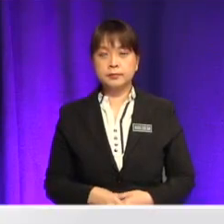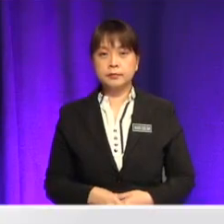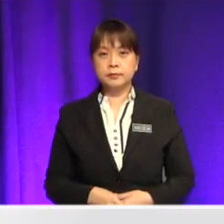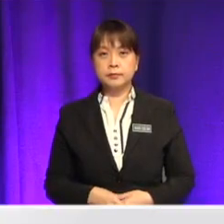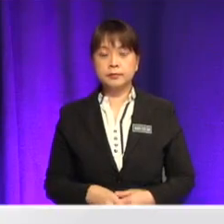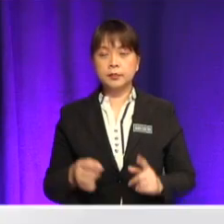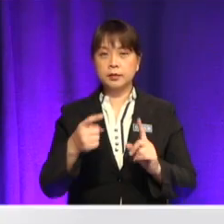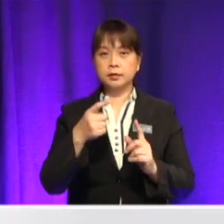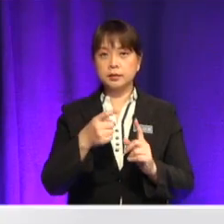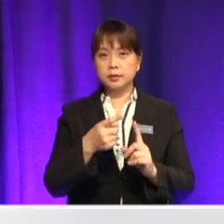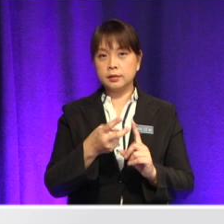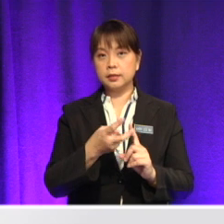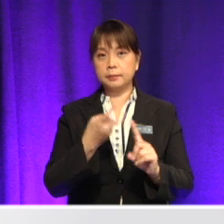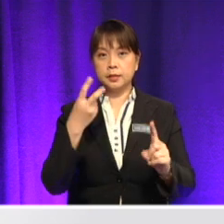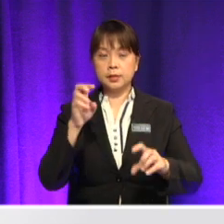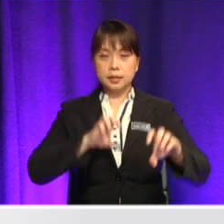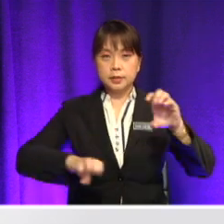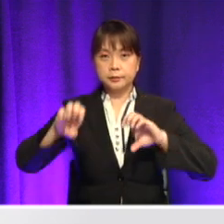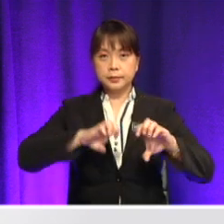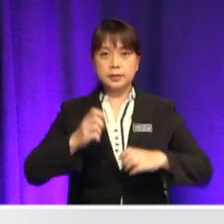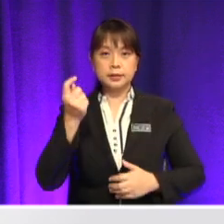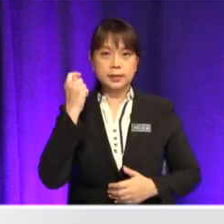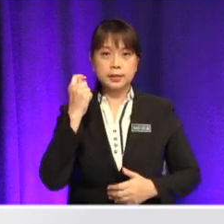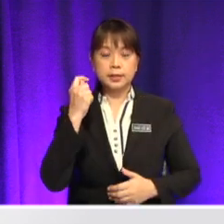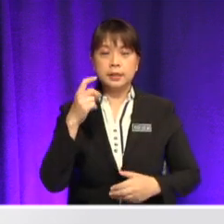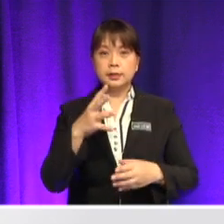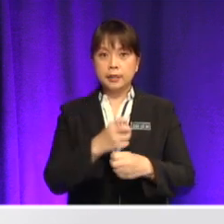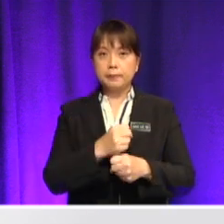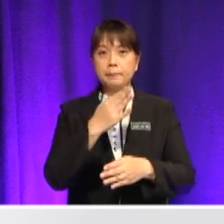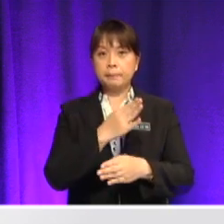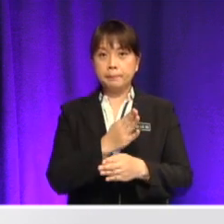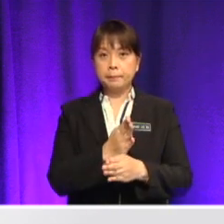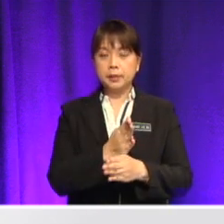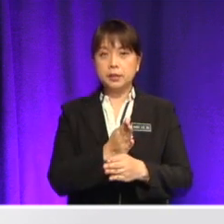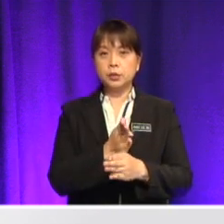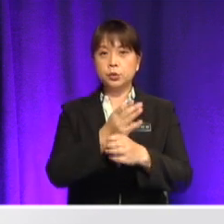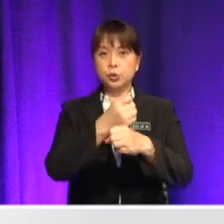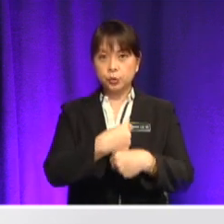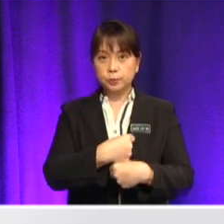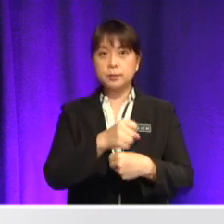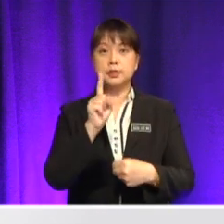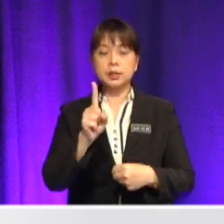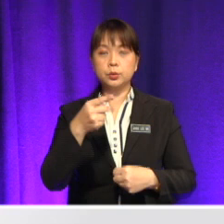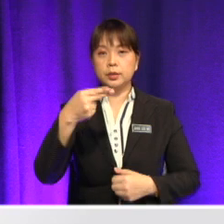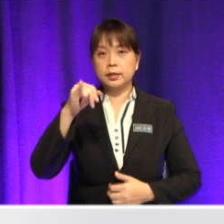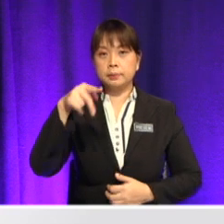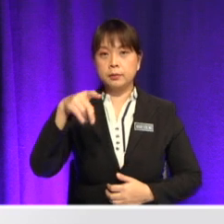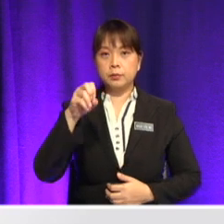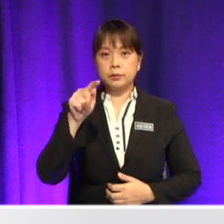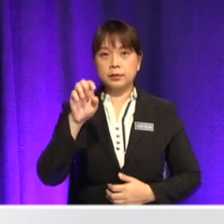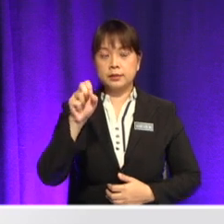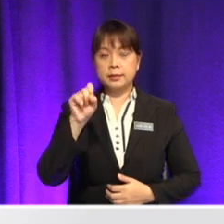tadi kita dapat kita bahwa semakin meningkat ada laju air semakin kurang